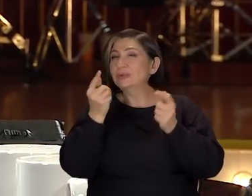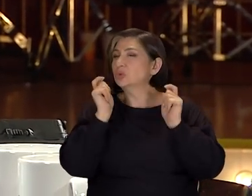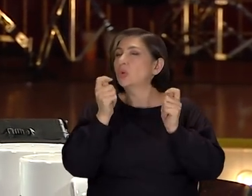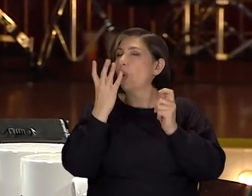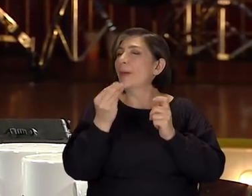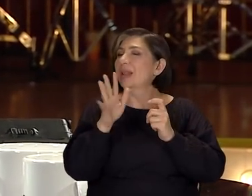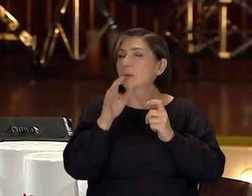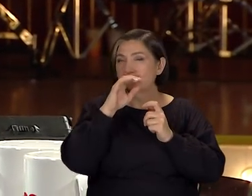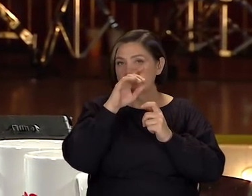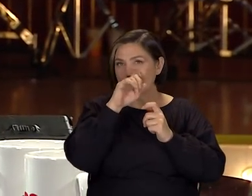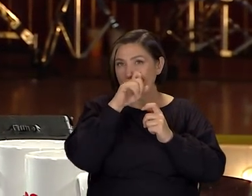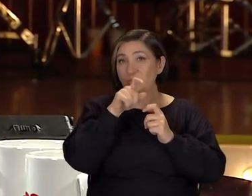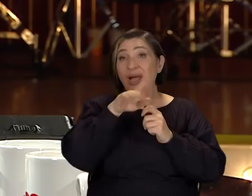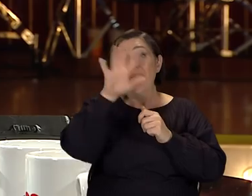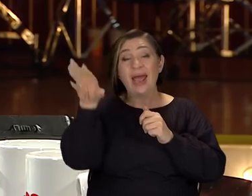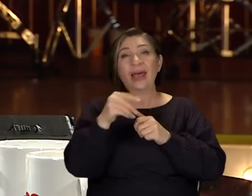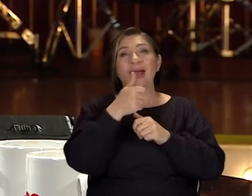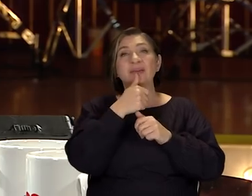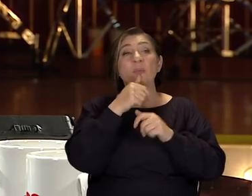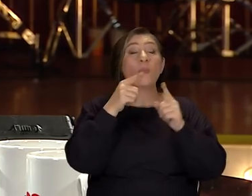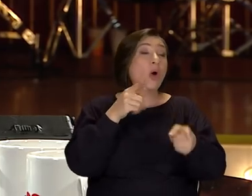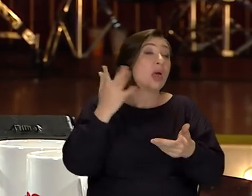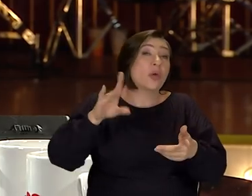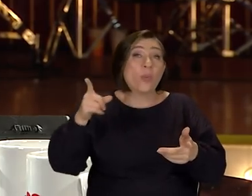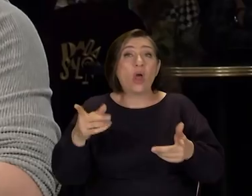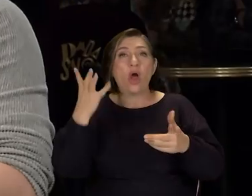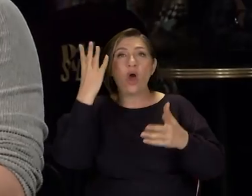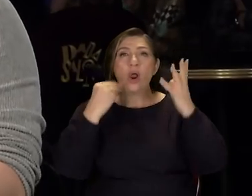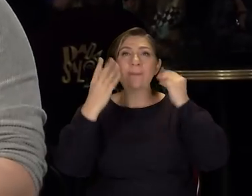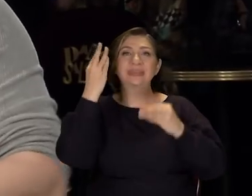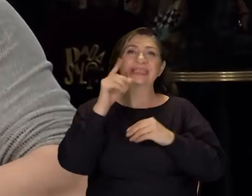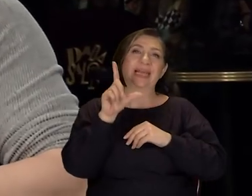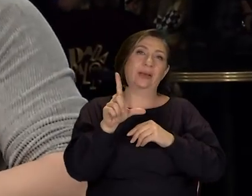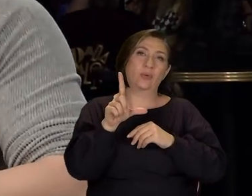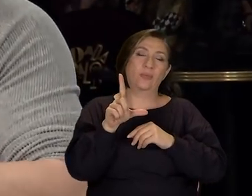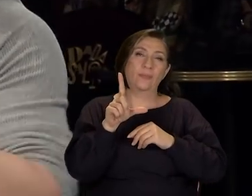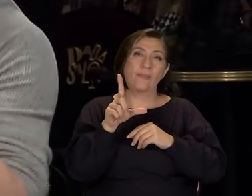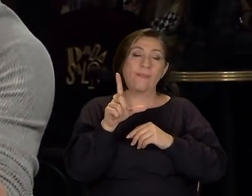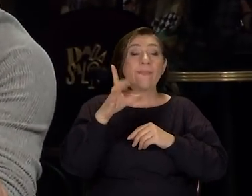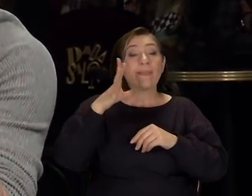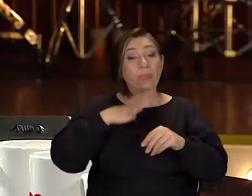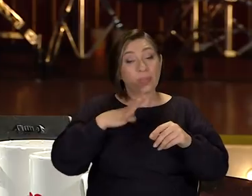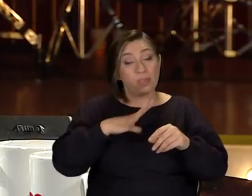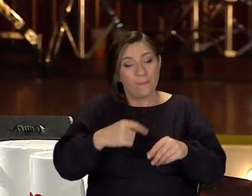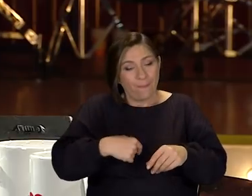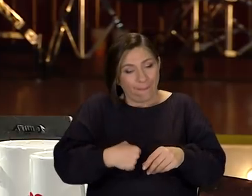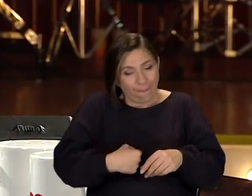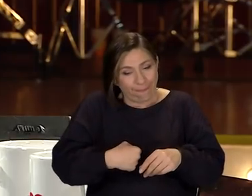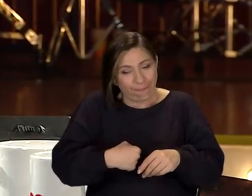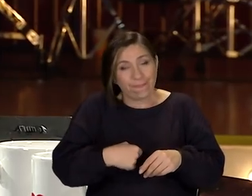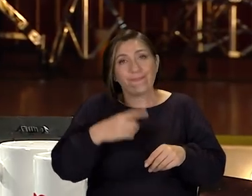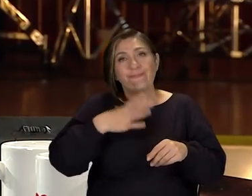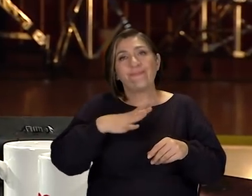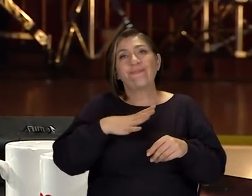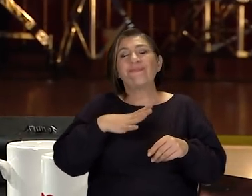Yani bunu her erkeğin öyle ya da böyle tabii öğrenmesi gerekiyor ki, yani ister içten gelerek yap,